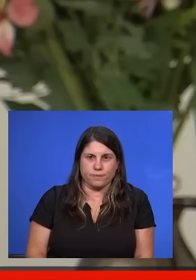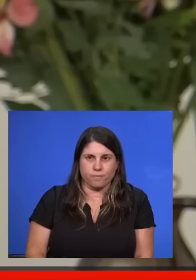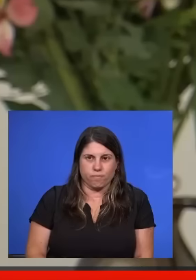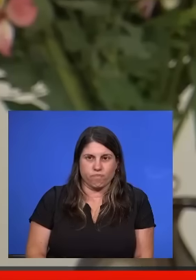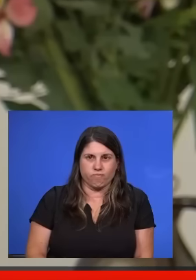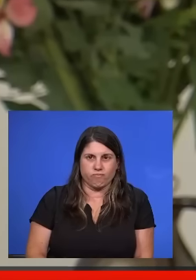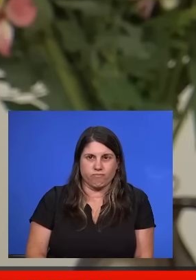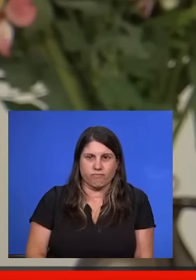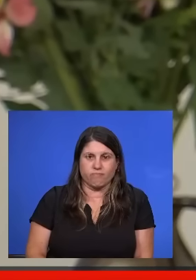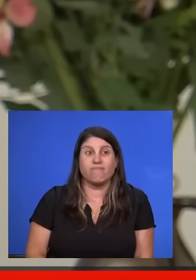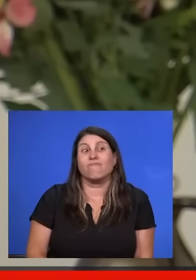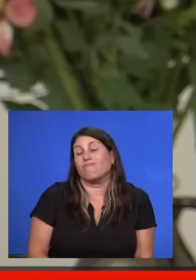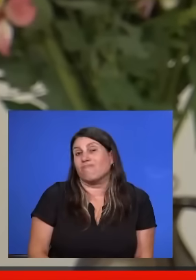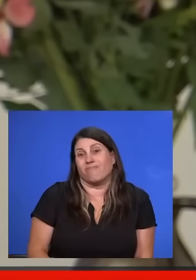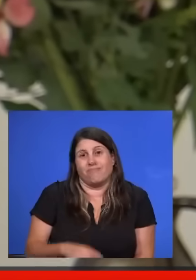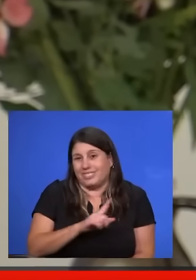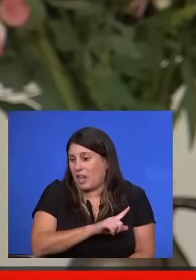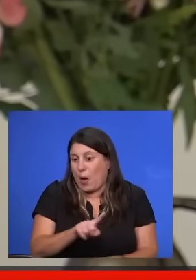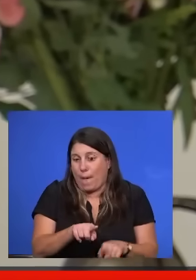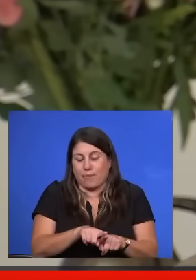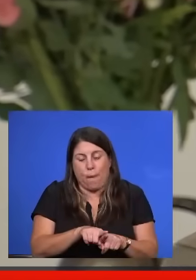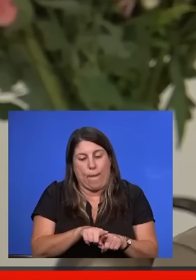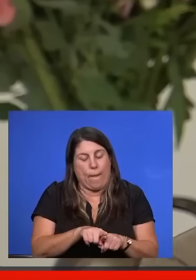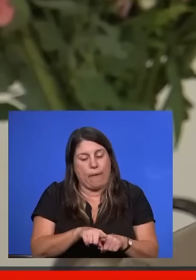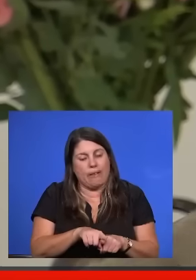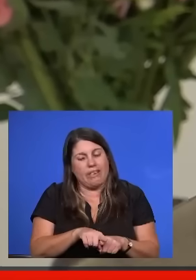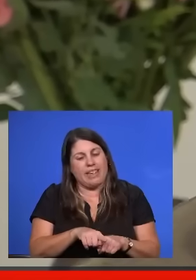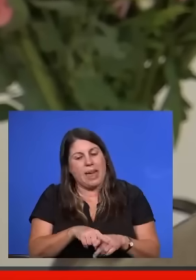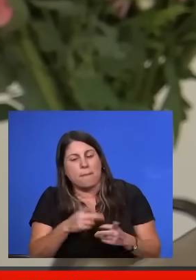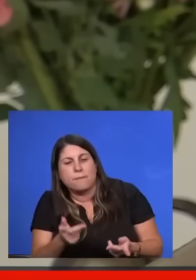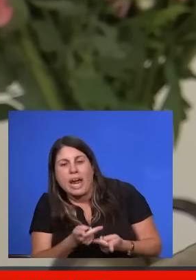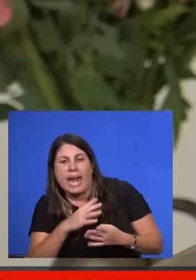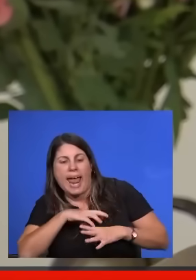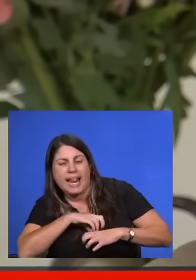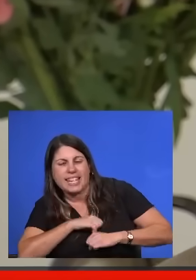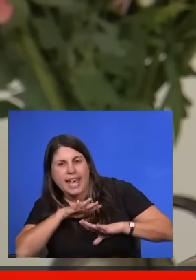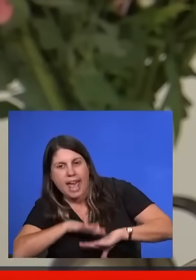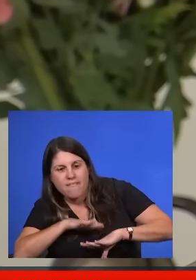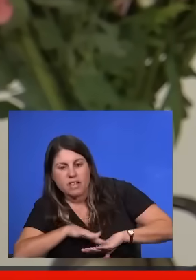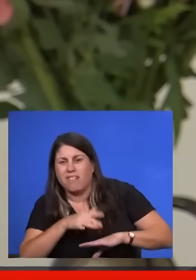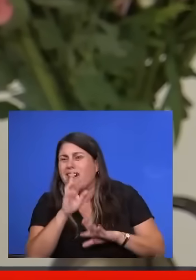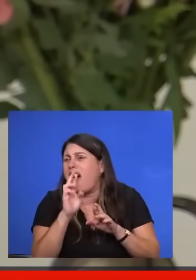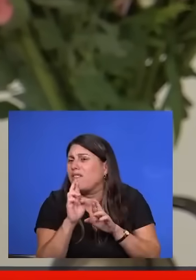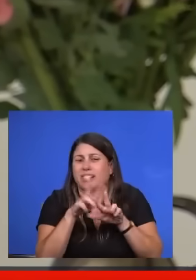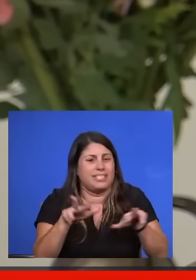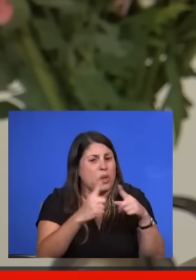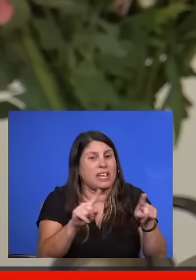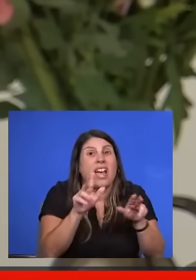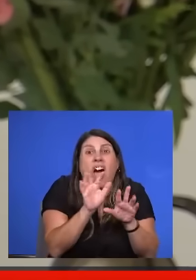זה לא מקל על הכאב. הלוואי והסיטואציה הייתה אחרת, הלוואי ולא הייתה סיטואציה. אבל